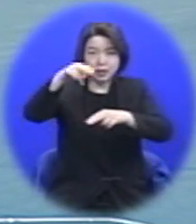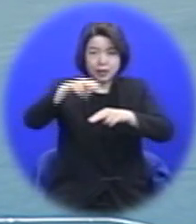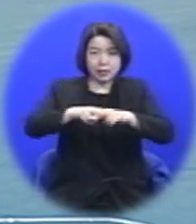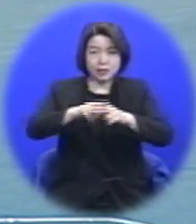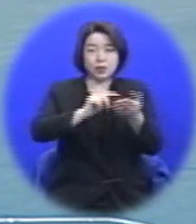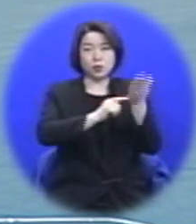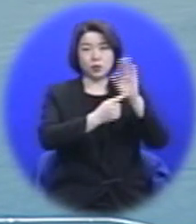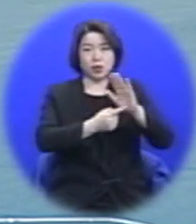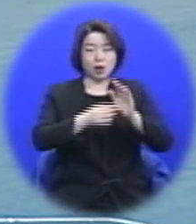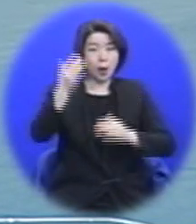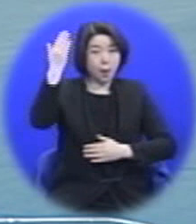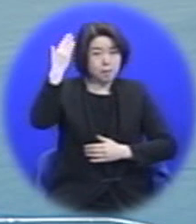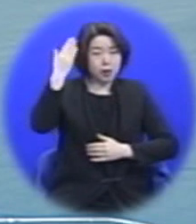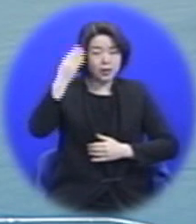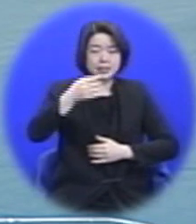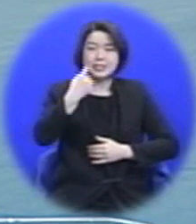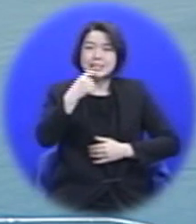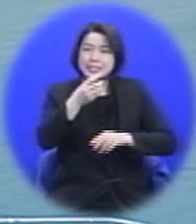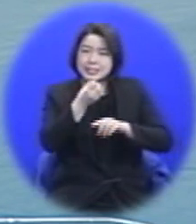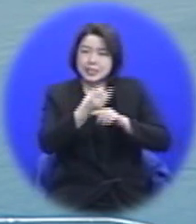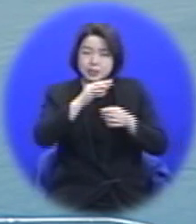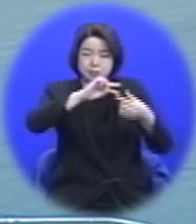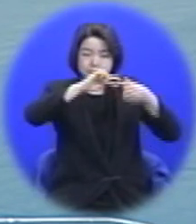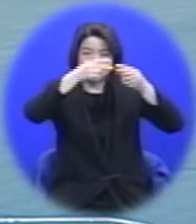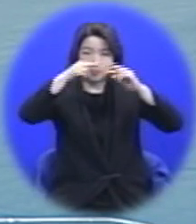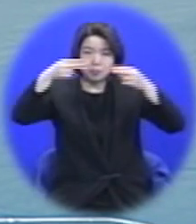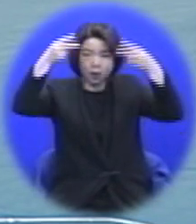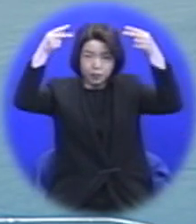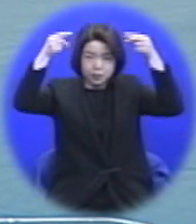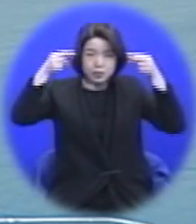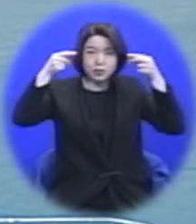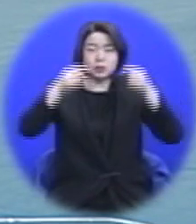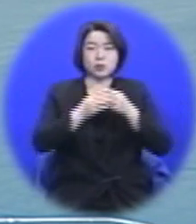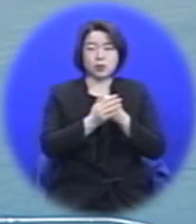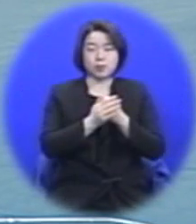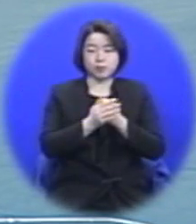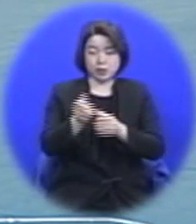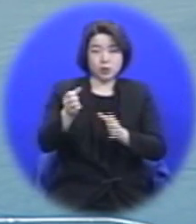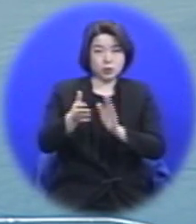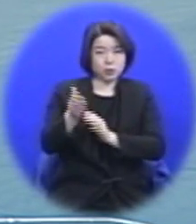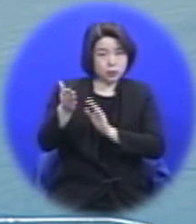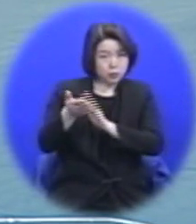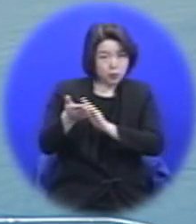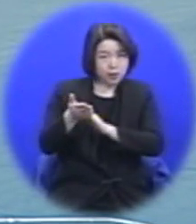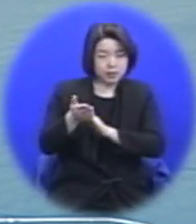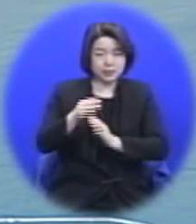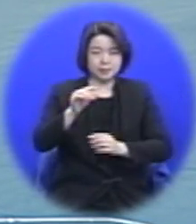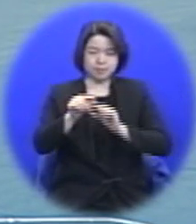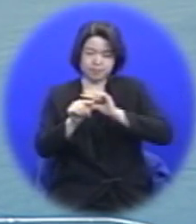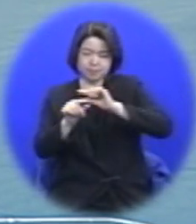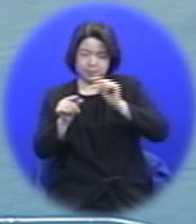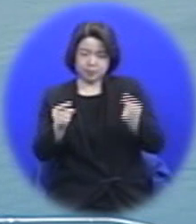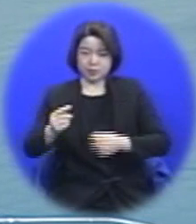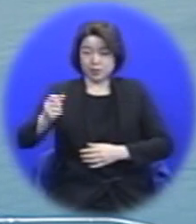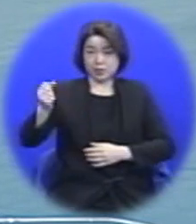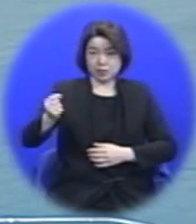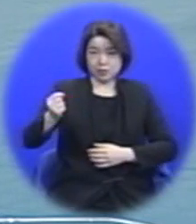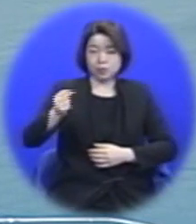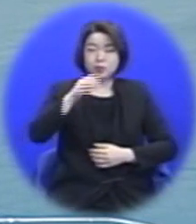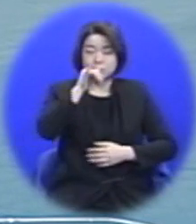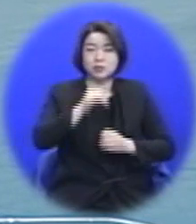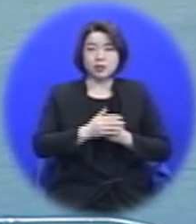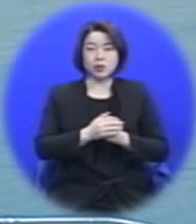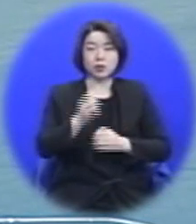머리에는 금면류관을 쓰시고 날선 낫을 들고 계십니다. 그리고 또 한 천사가